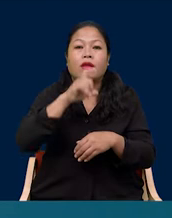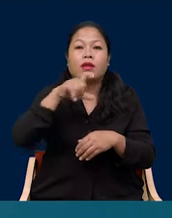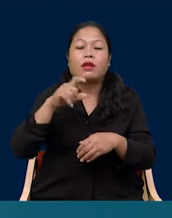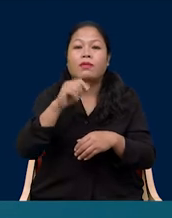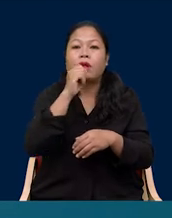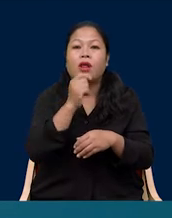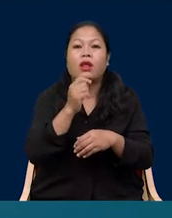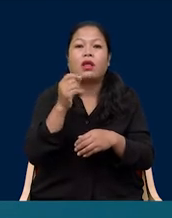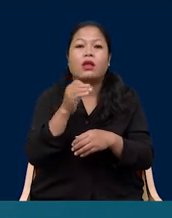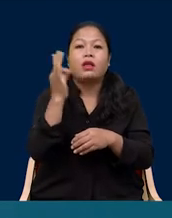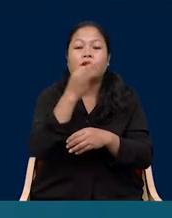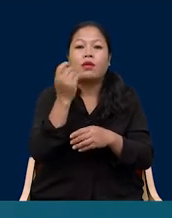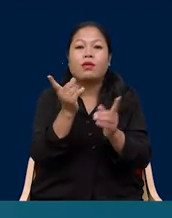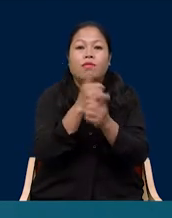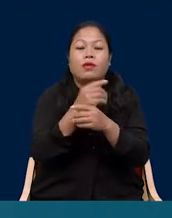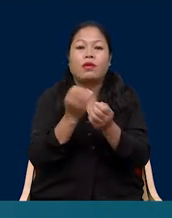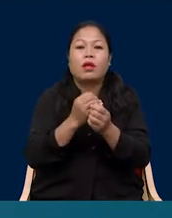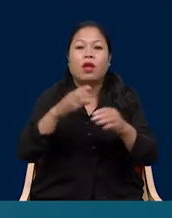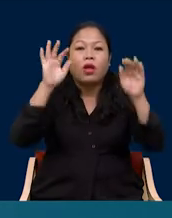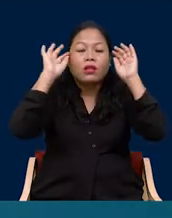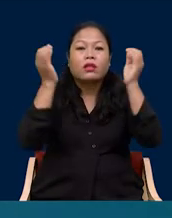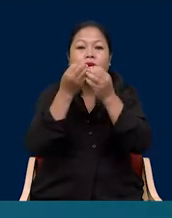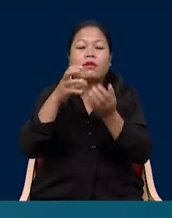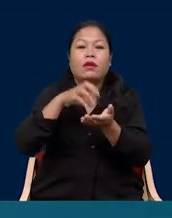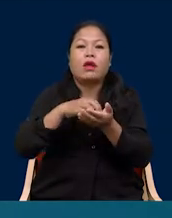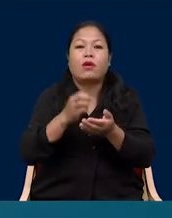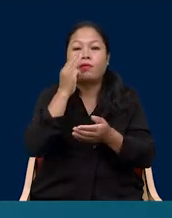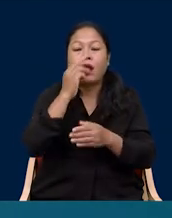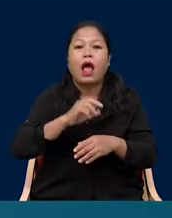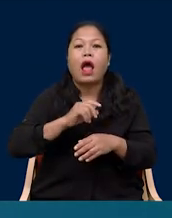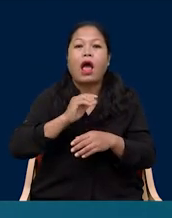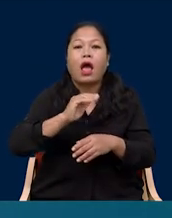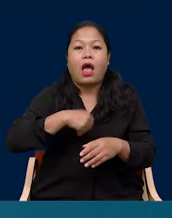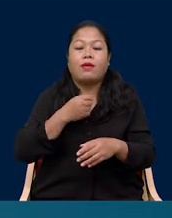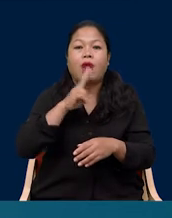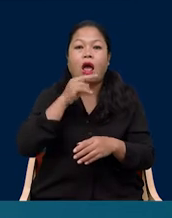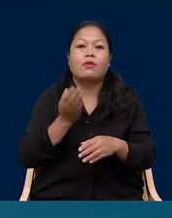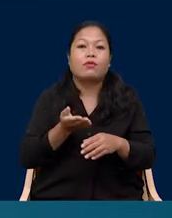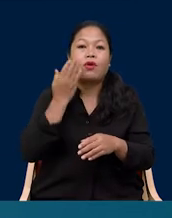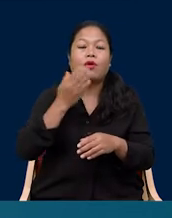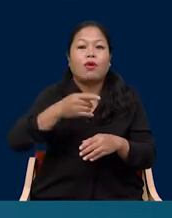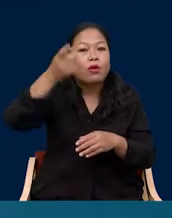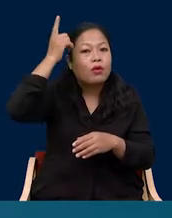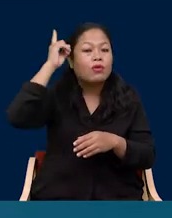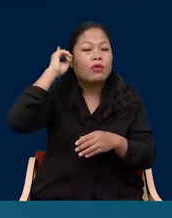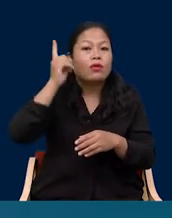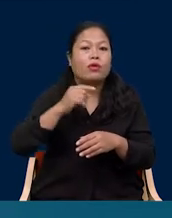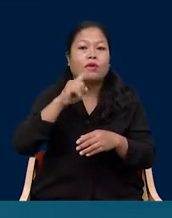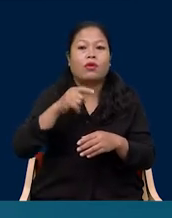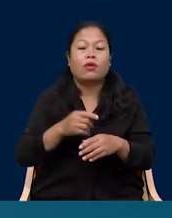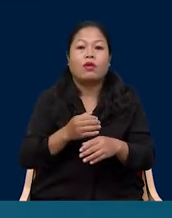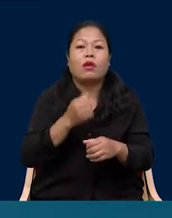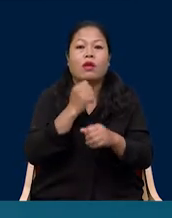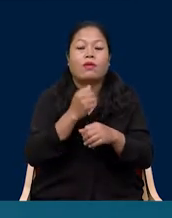यसबाट नेपाललाई जलवायु परिवर्तनबारे अन्तर्राष्ट्रिय जगतमा आफ्नो आवाज उठाउन र गैर परम्परागत र